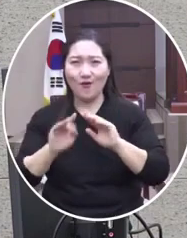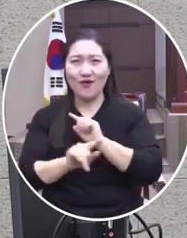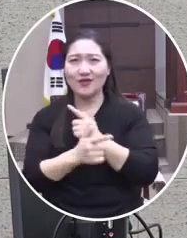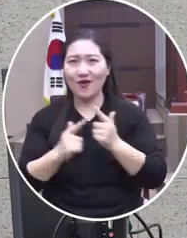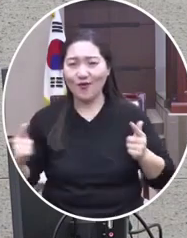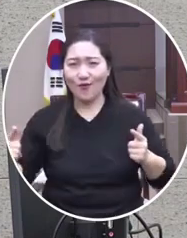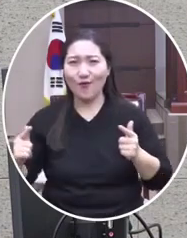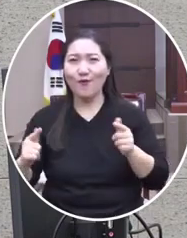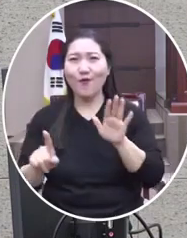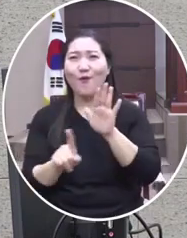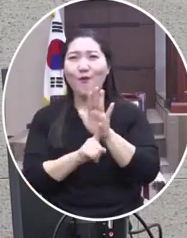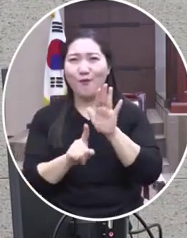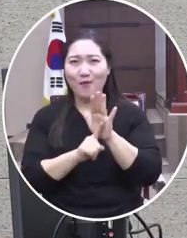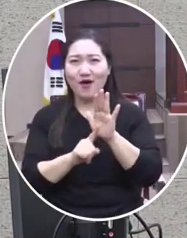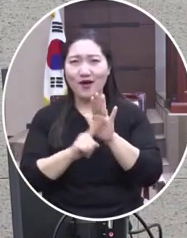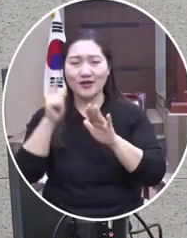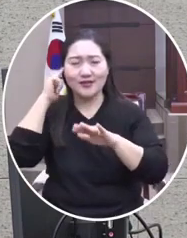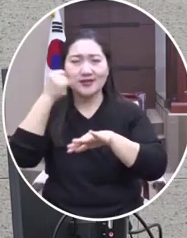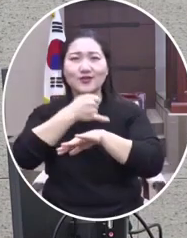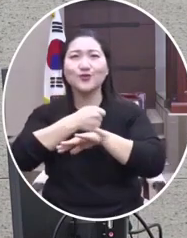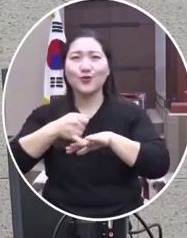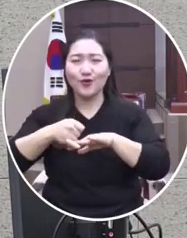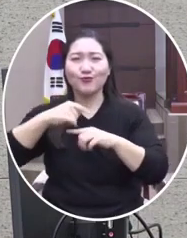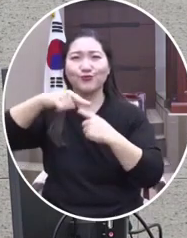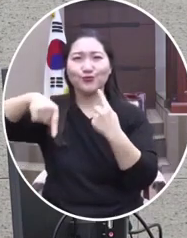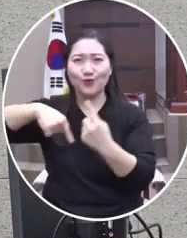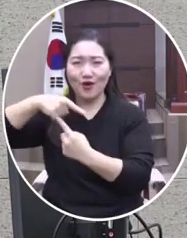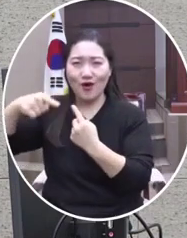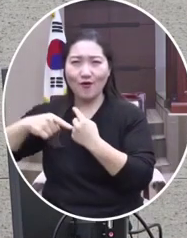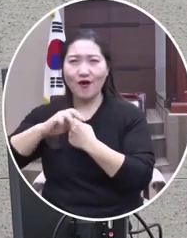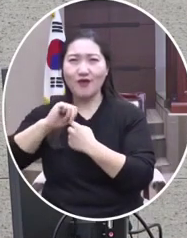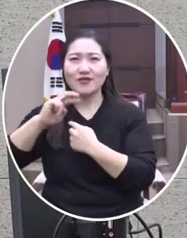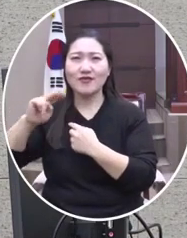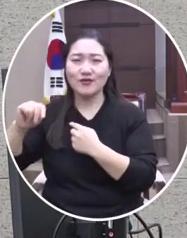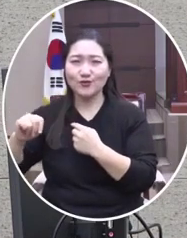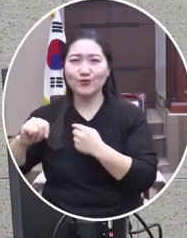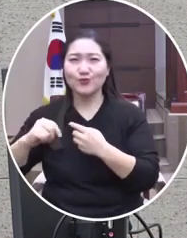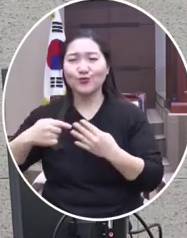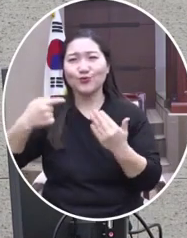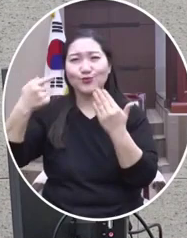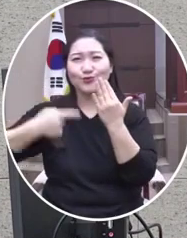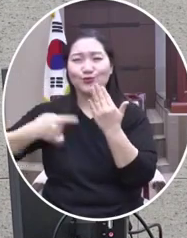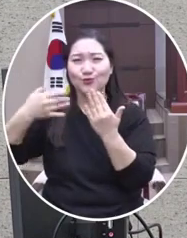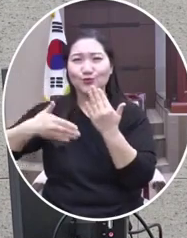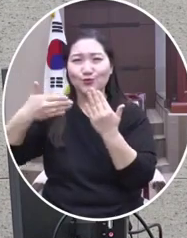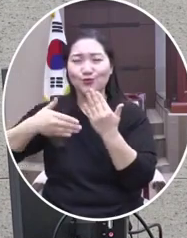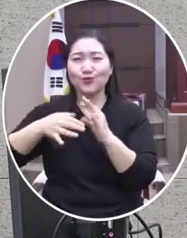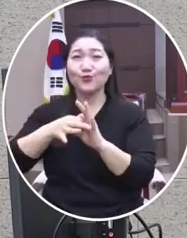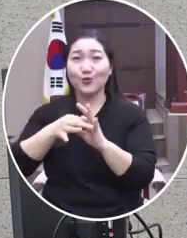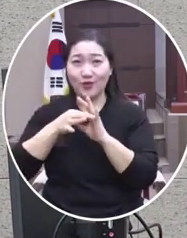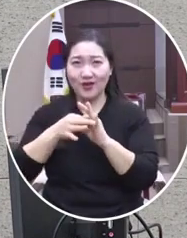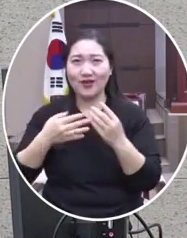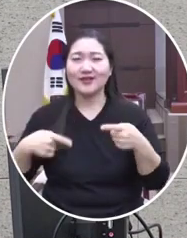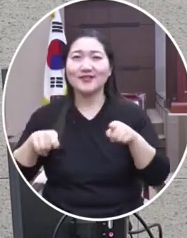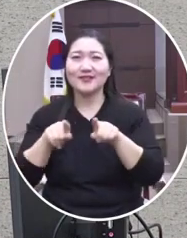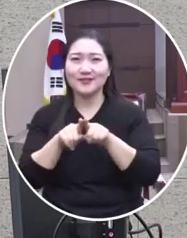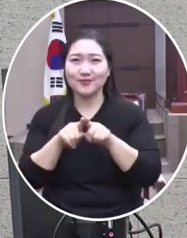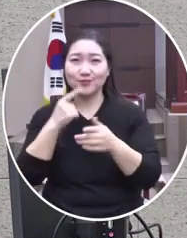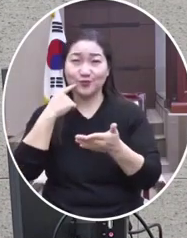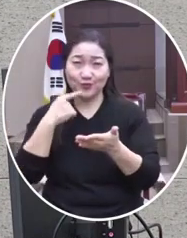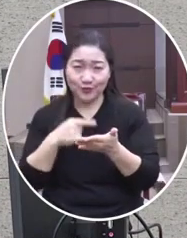홍보 콘텐츠를 기획 운영하고 SNS 유튜브 등을 통해 의외 소식을 쉽고